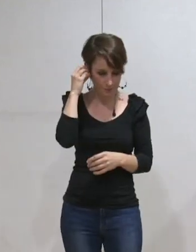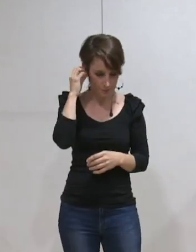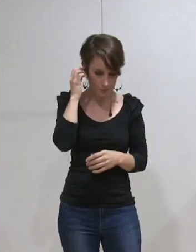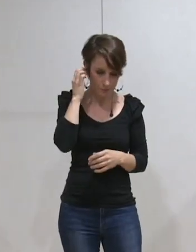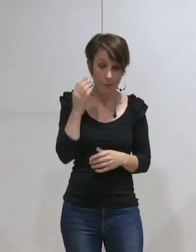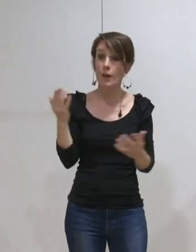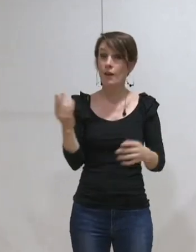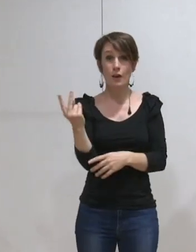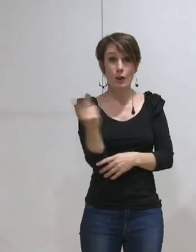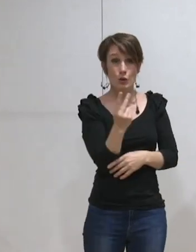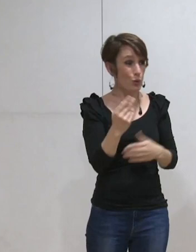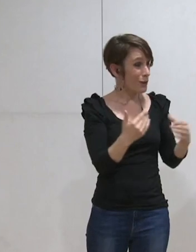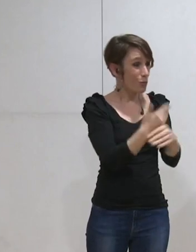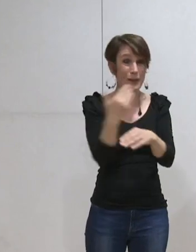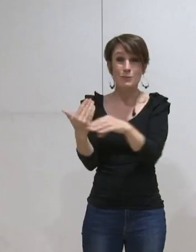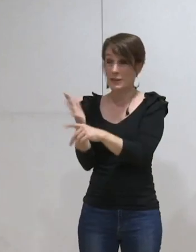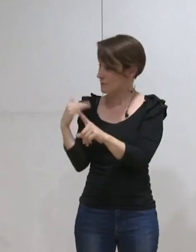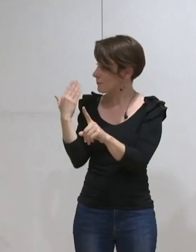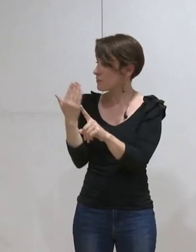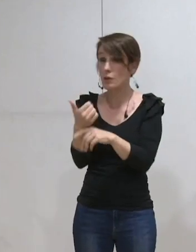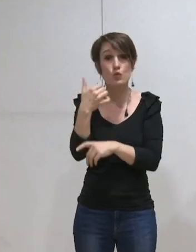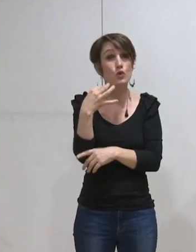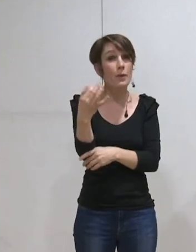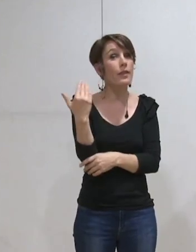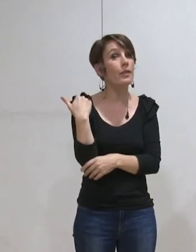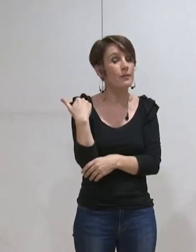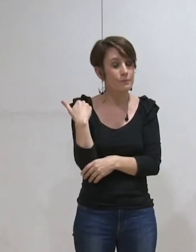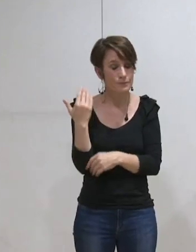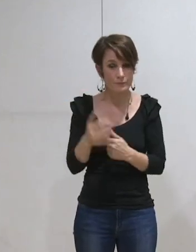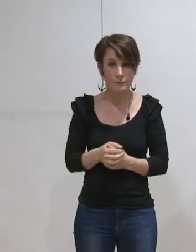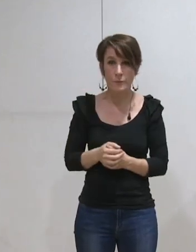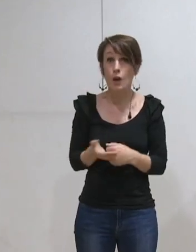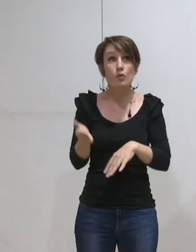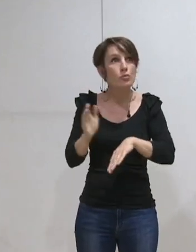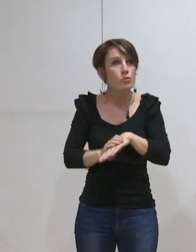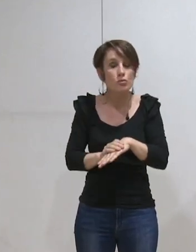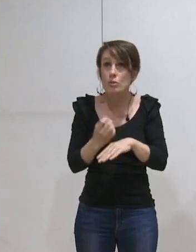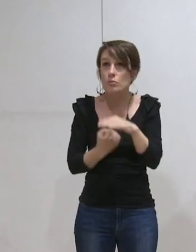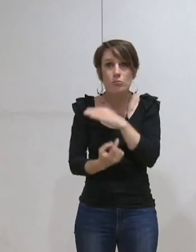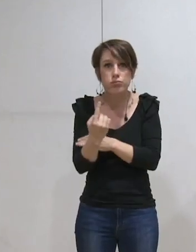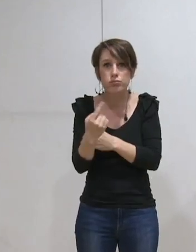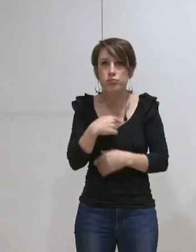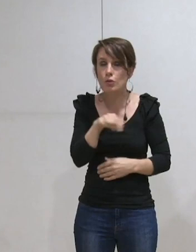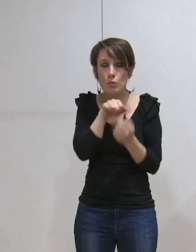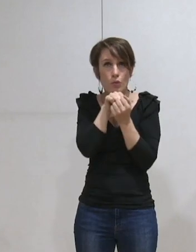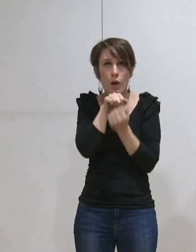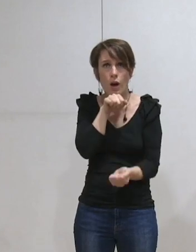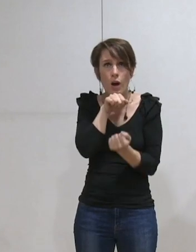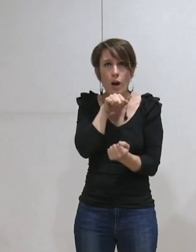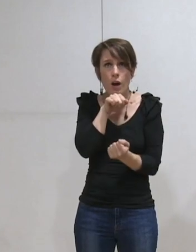depuis que ces deux drames se sont produits après laassidération la consternation devant ces pertes